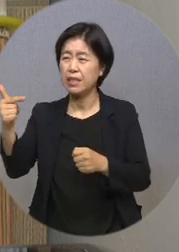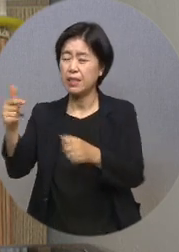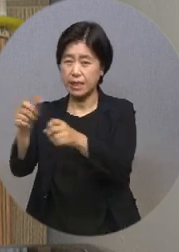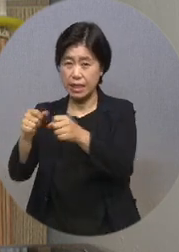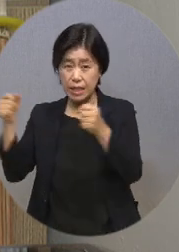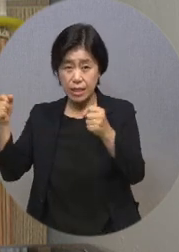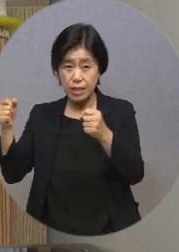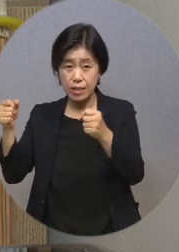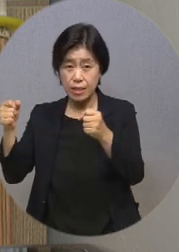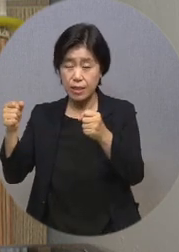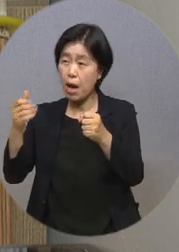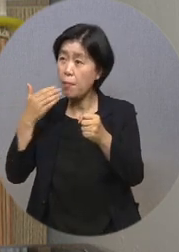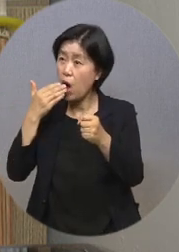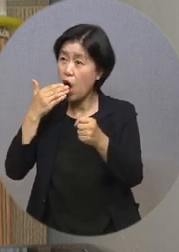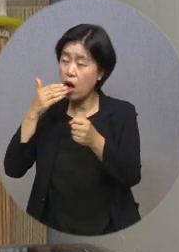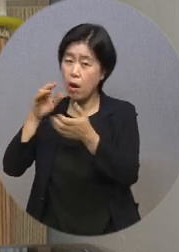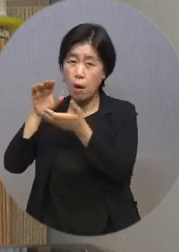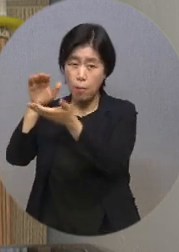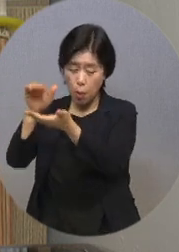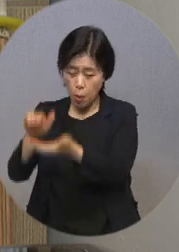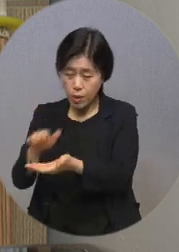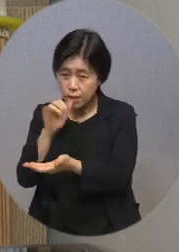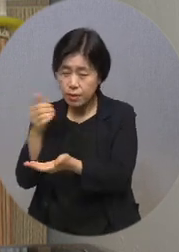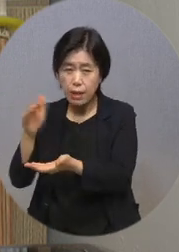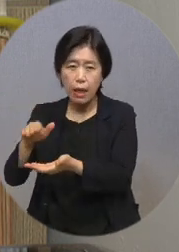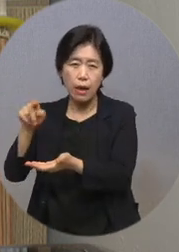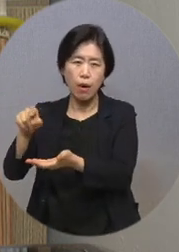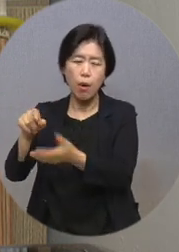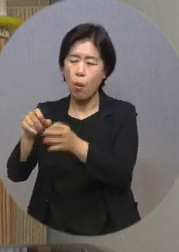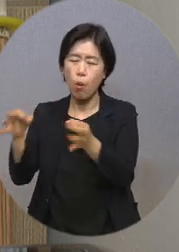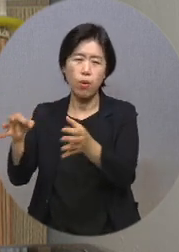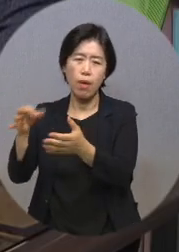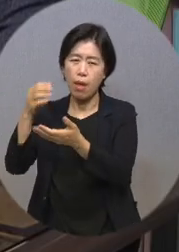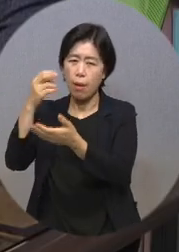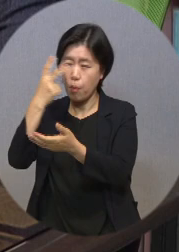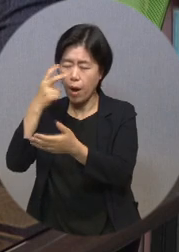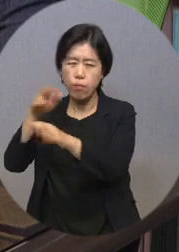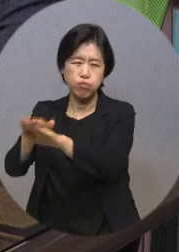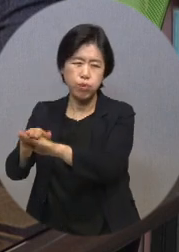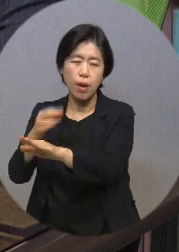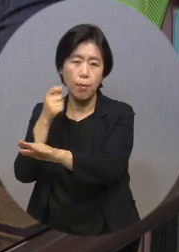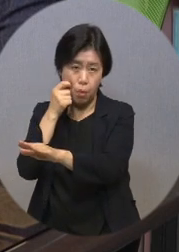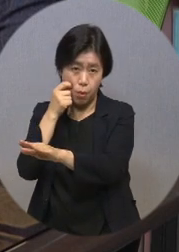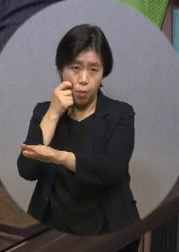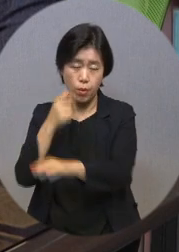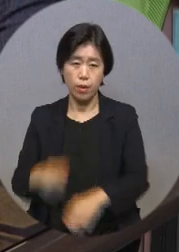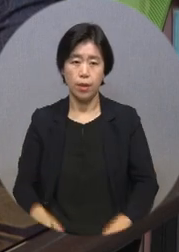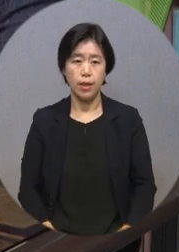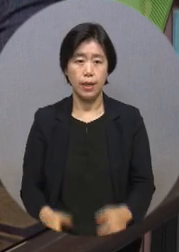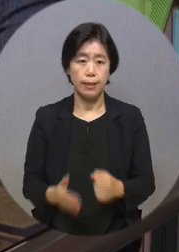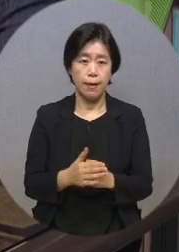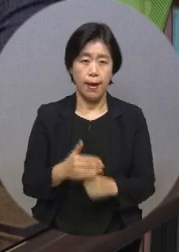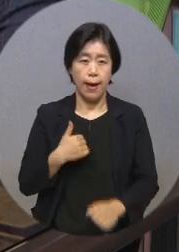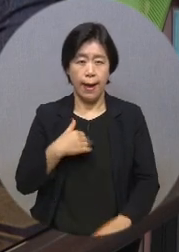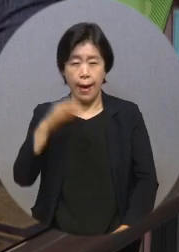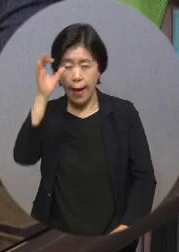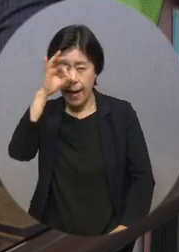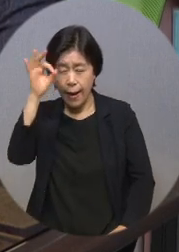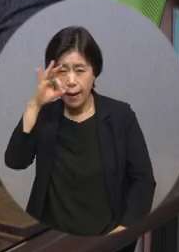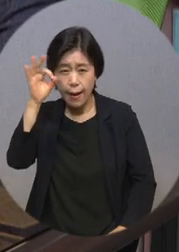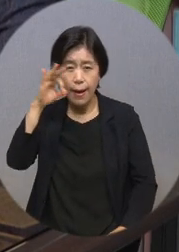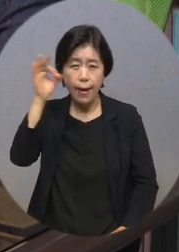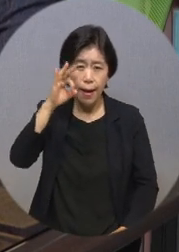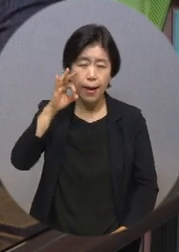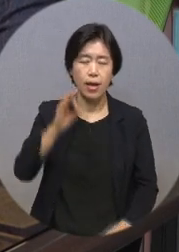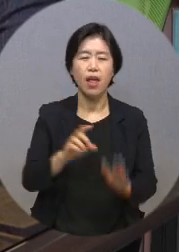하더라고요. 당연히 식료품의 그 신선도가 떨어지는 건 기본이기 때문에 제가 정말 백방으로 뛰면서 저온